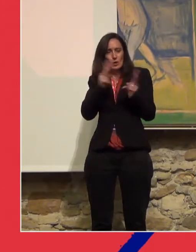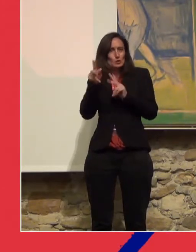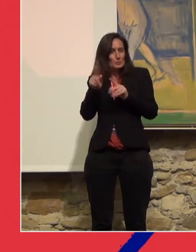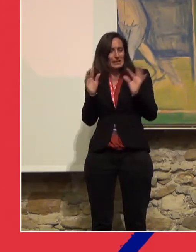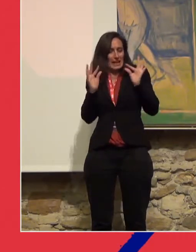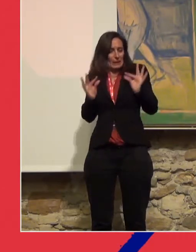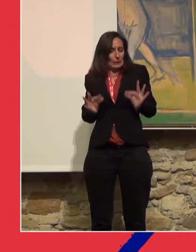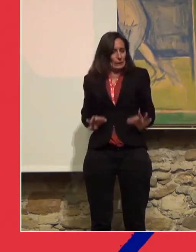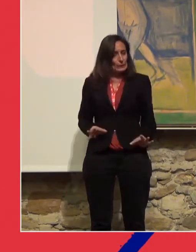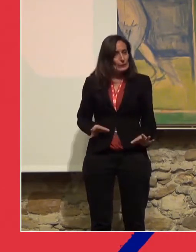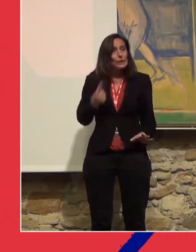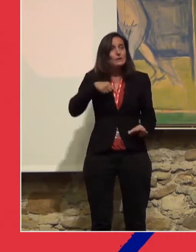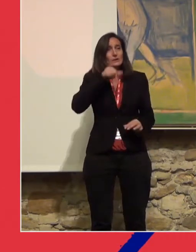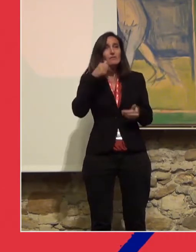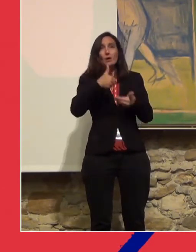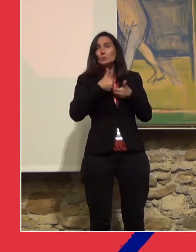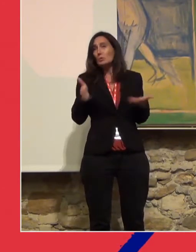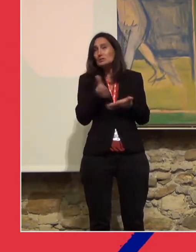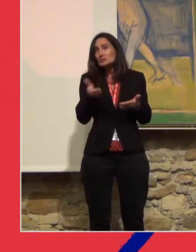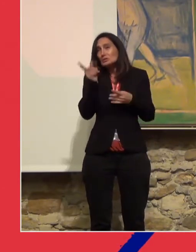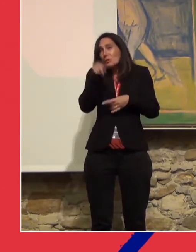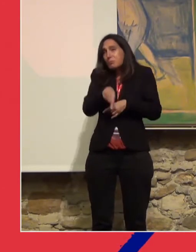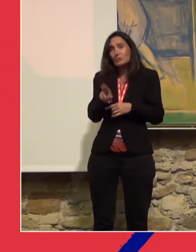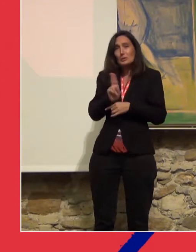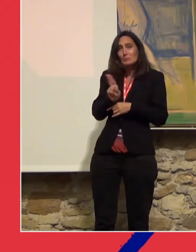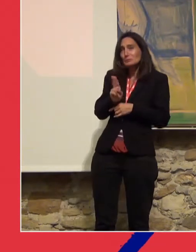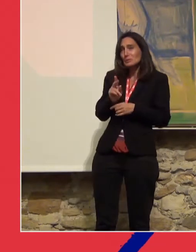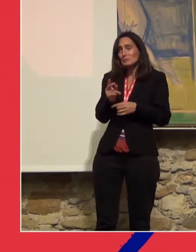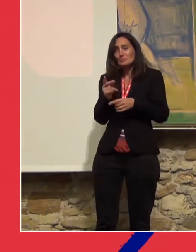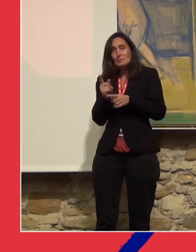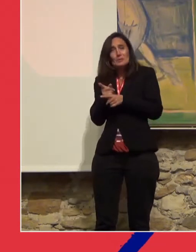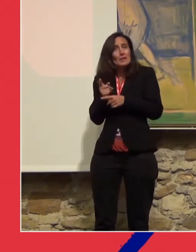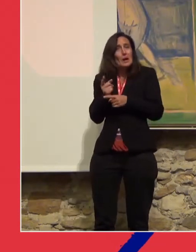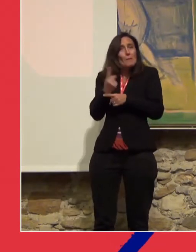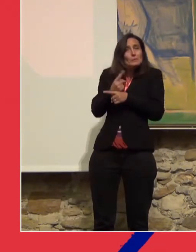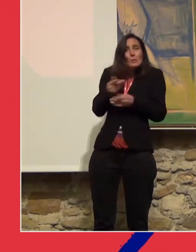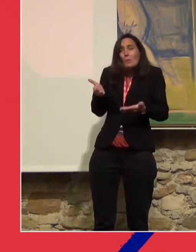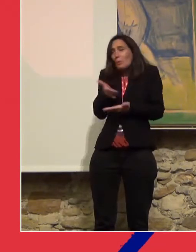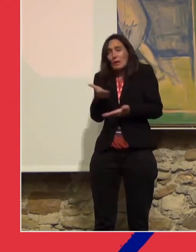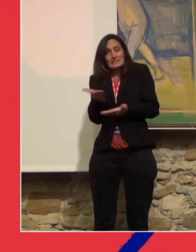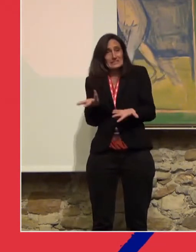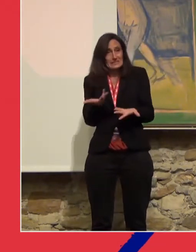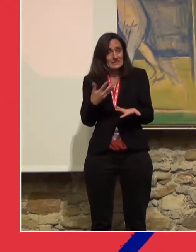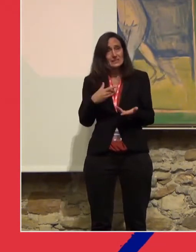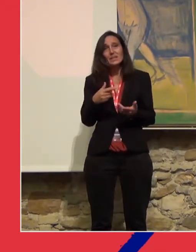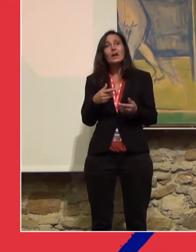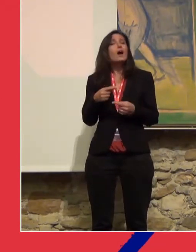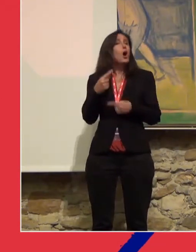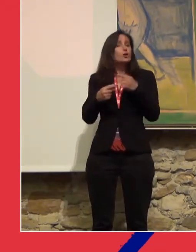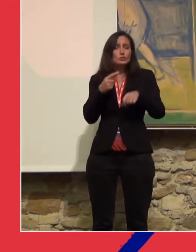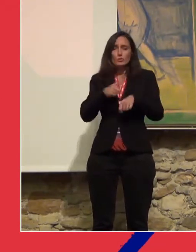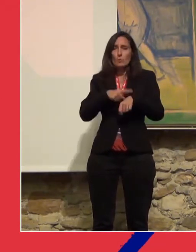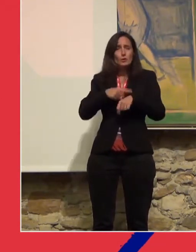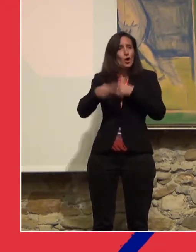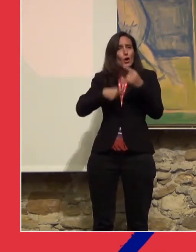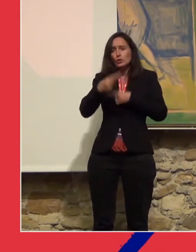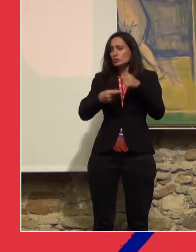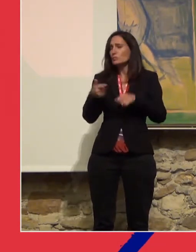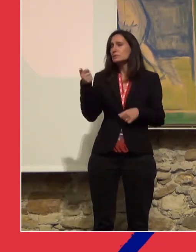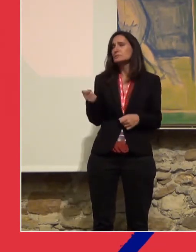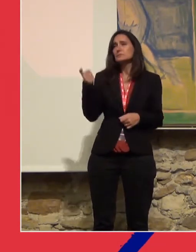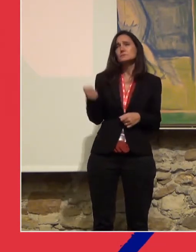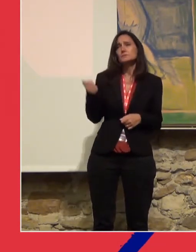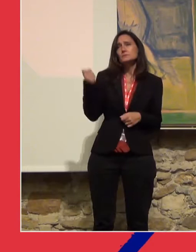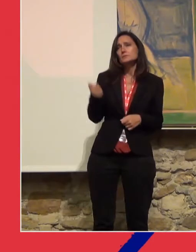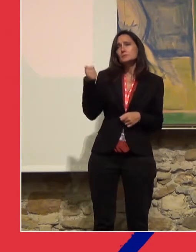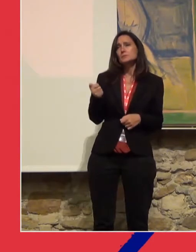i più elementari. Squillavano insieme una miriade di campanelli per richiamare l'attenzione di questi infermieri che